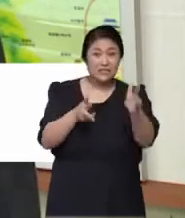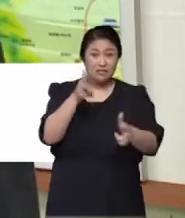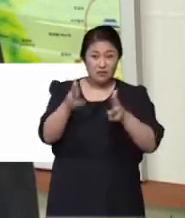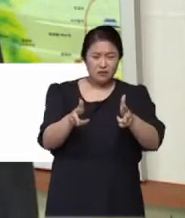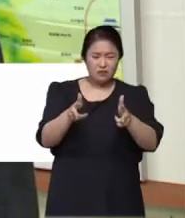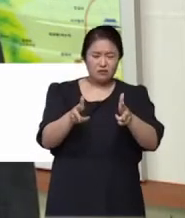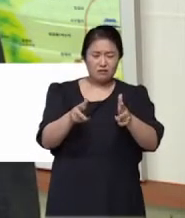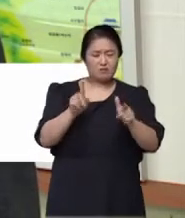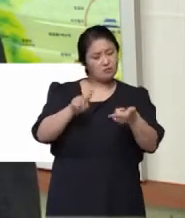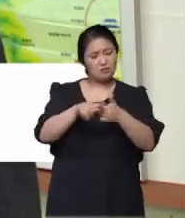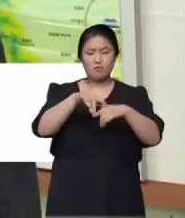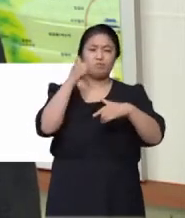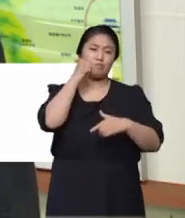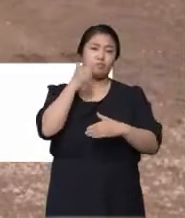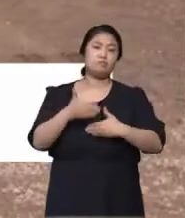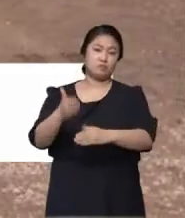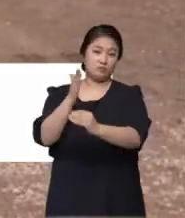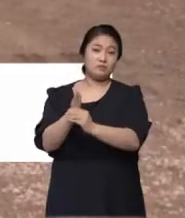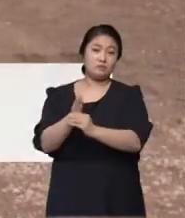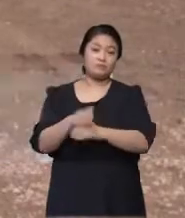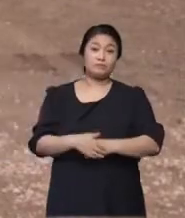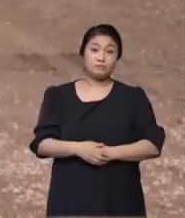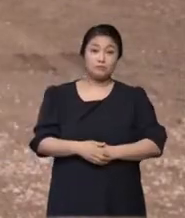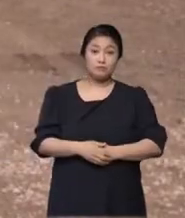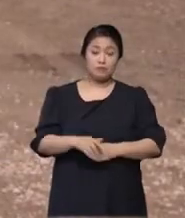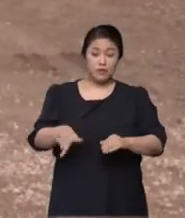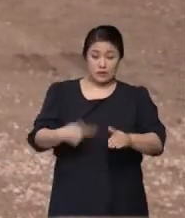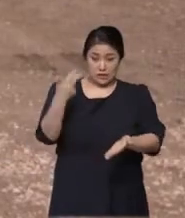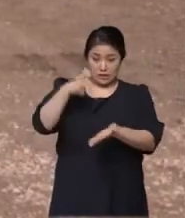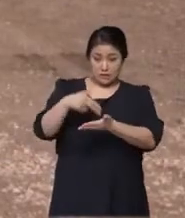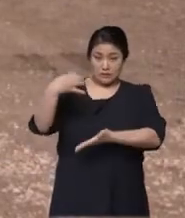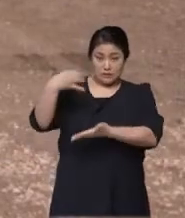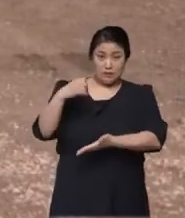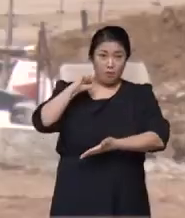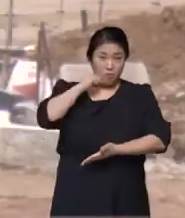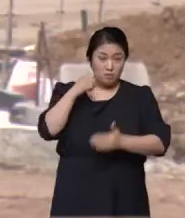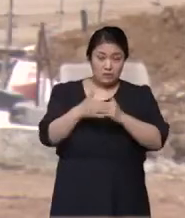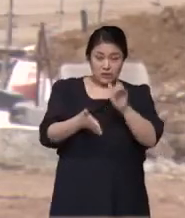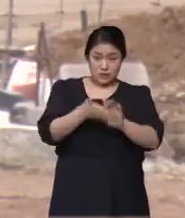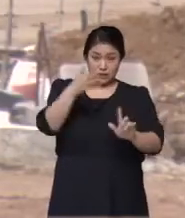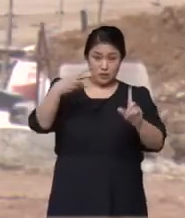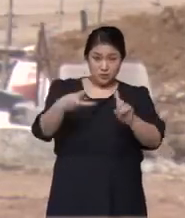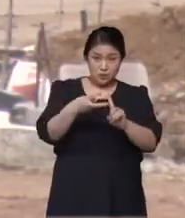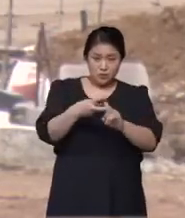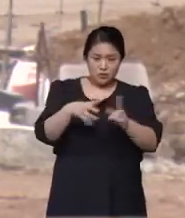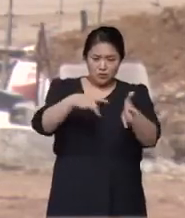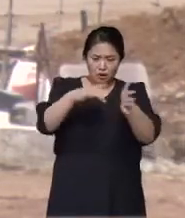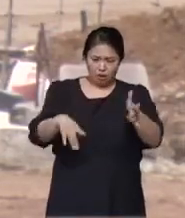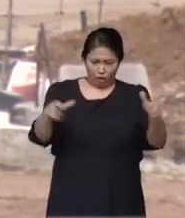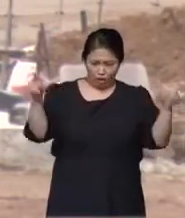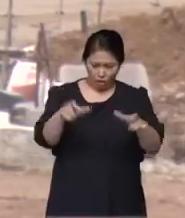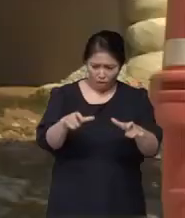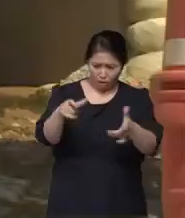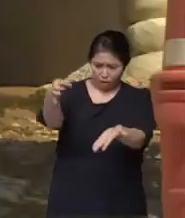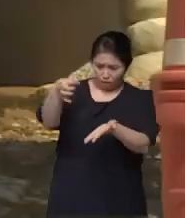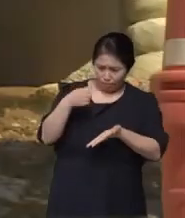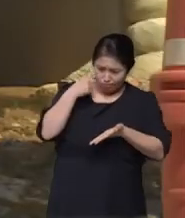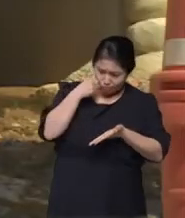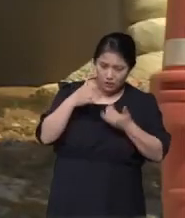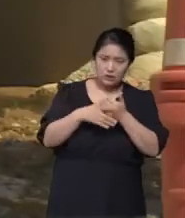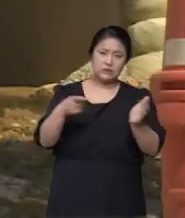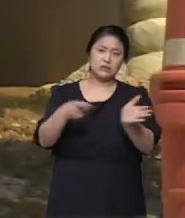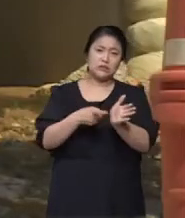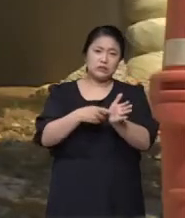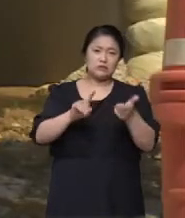사업은 최대한 지양하고 있습니다. 재정 자립도가 낮은 전남 시군들은 교부세까지 줄면서